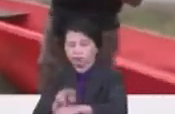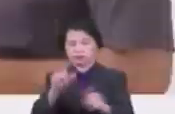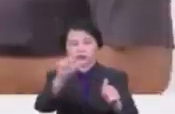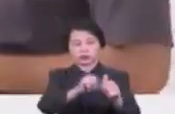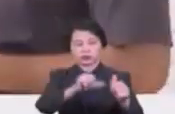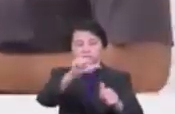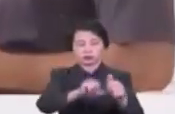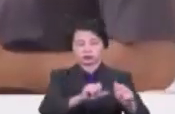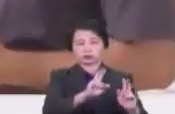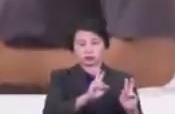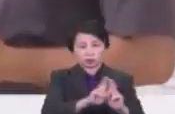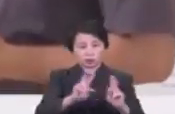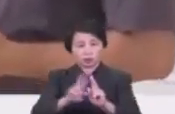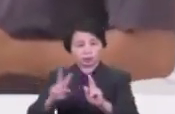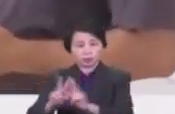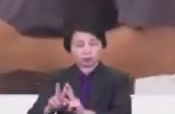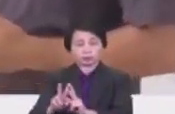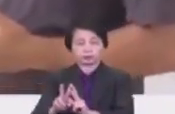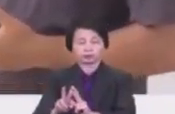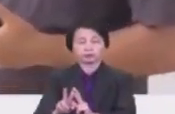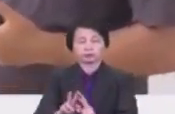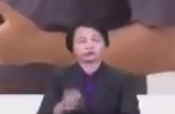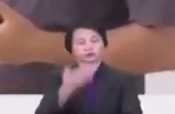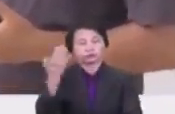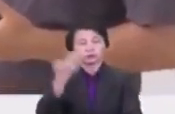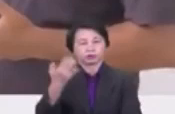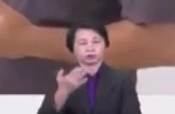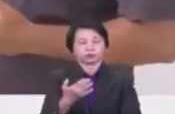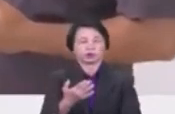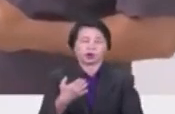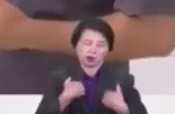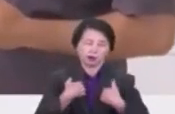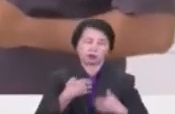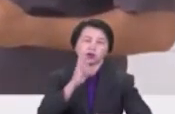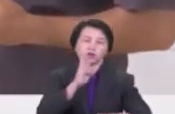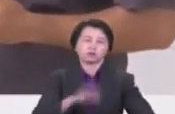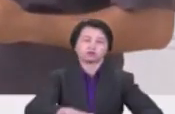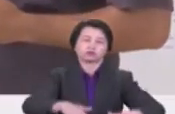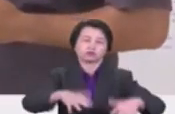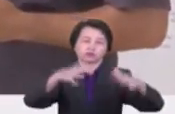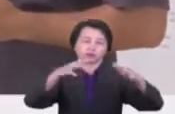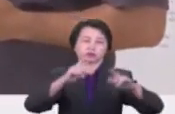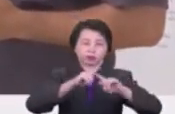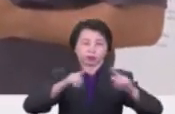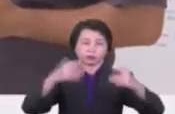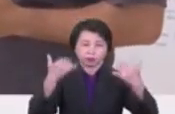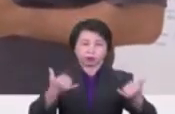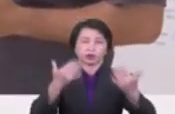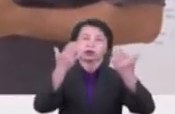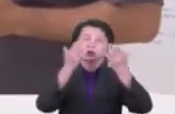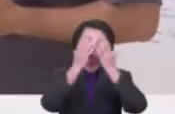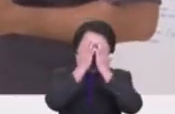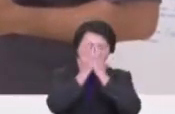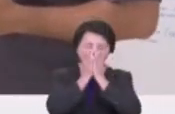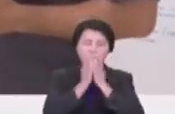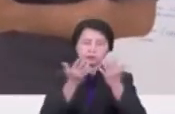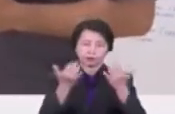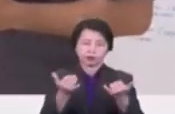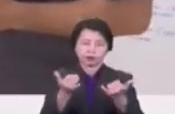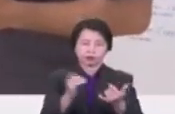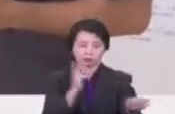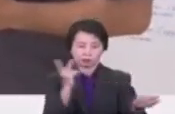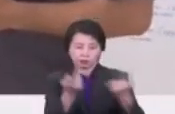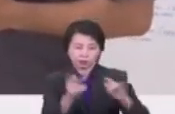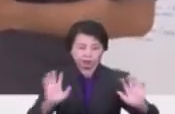kampung yang biasanya terjejas teruk dengan banjir ini lah. Tapi buat masa ini alhamdulillah masih dalam